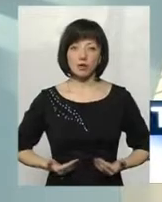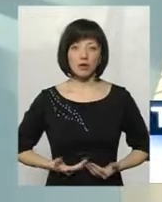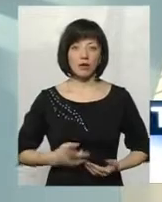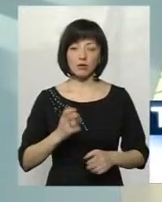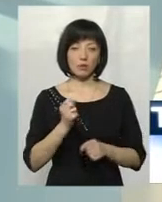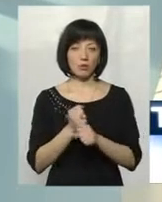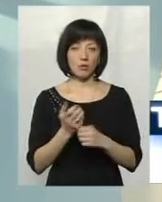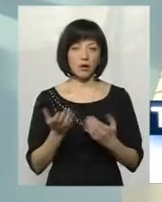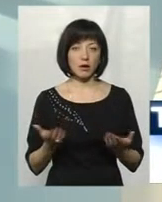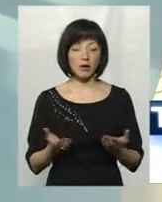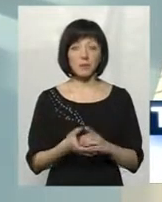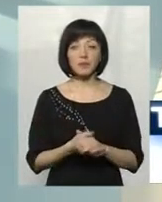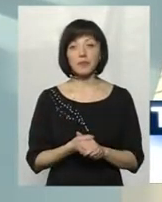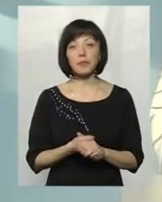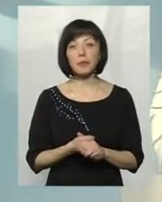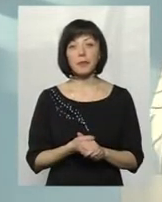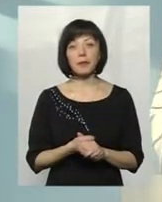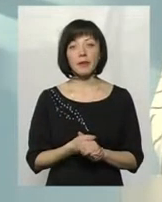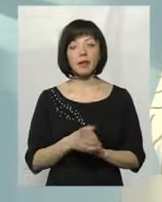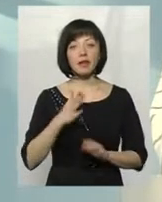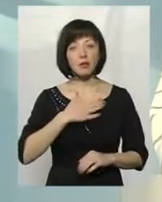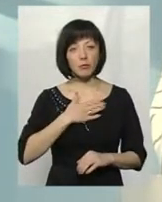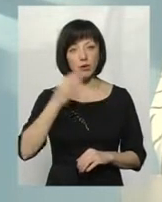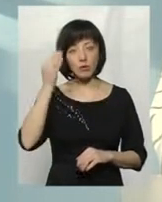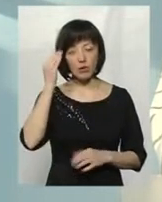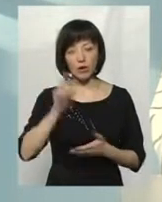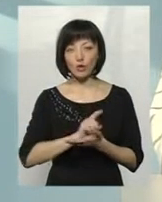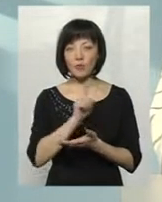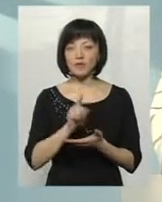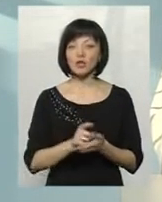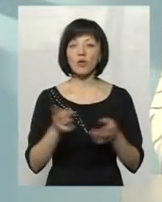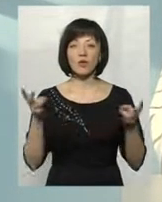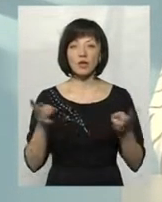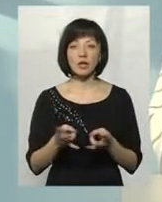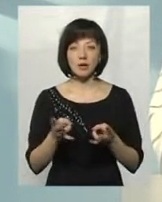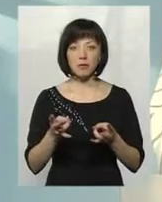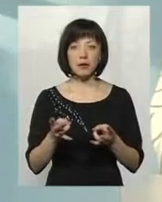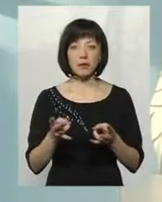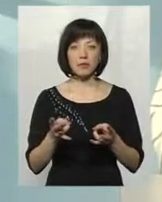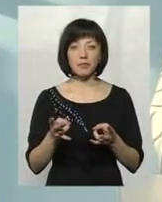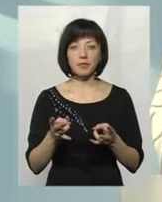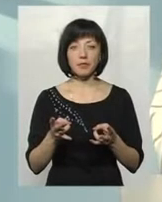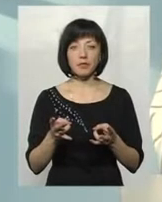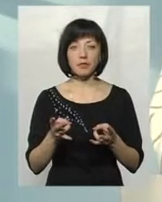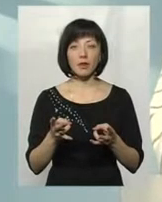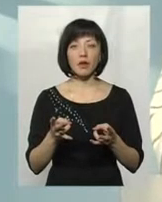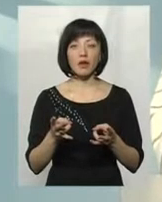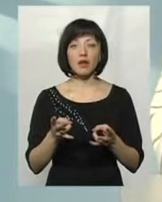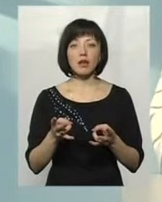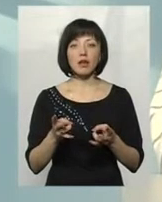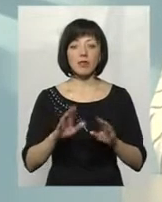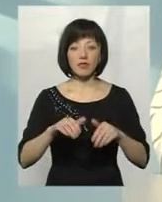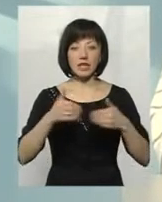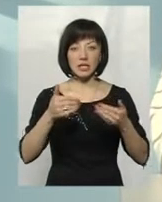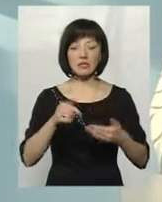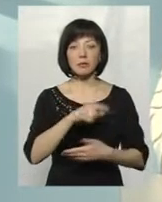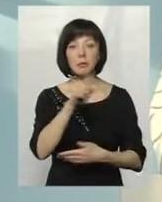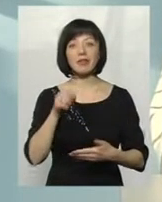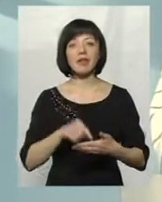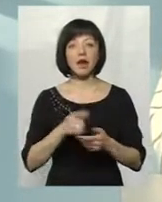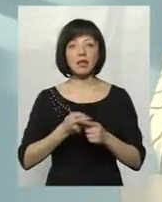зробити. І, на мій погляд, обов'язково треба підняти питання на цій конференції про те,